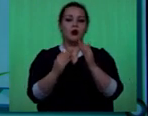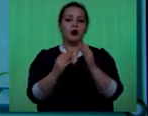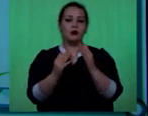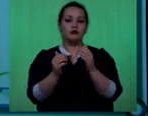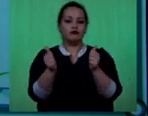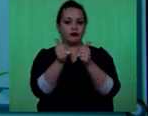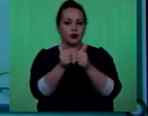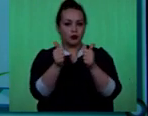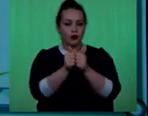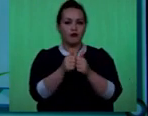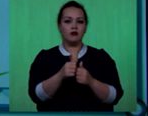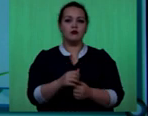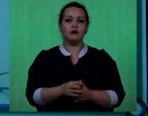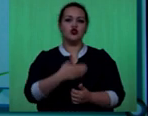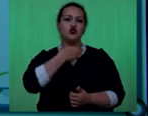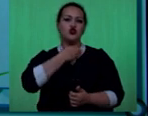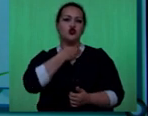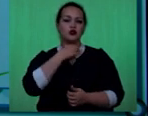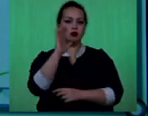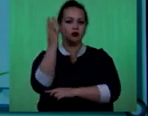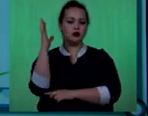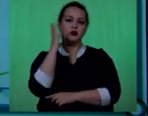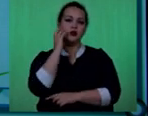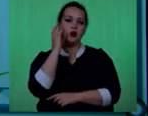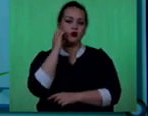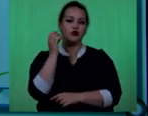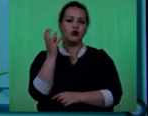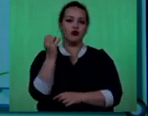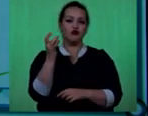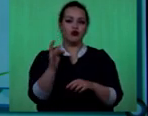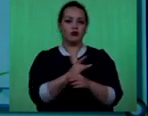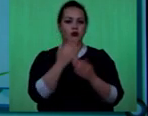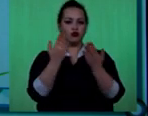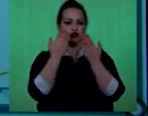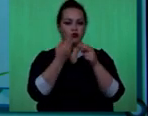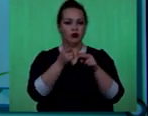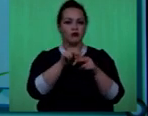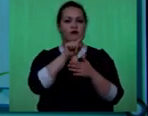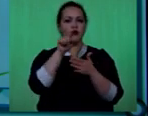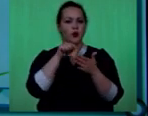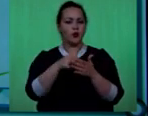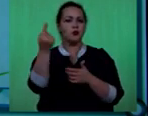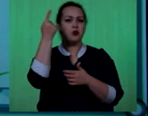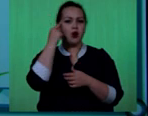прочитайте еще раз этот вопрос и подумайте как мы на него ответим